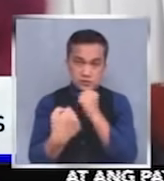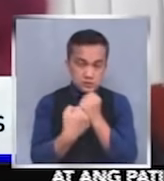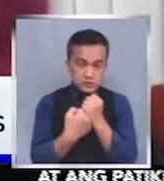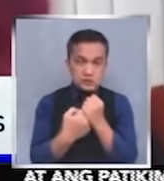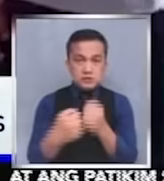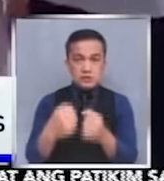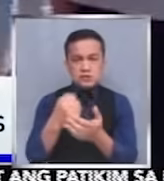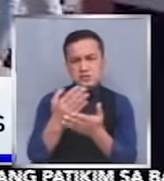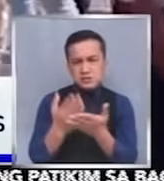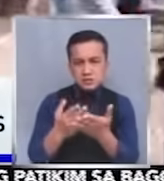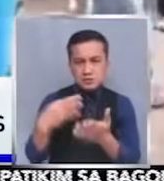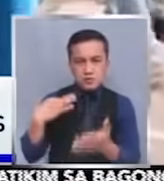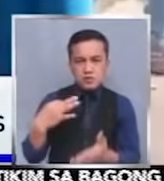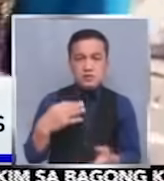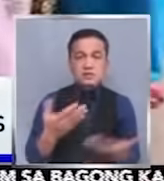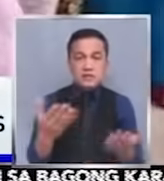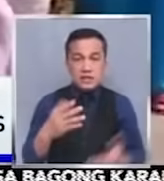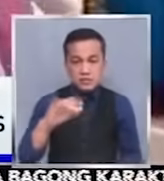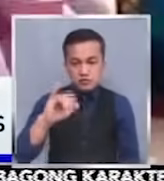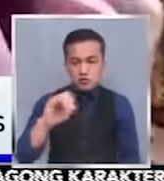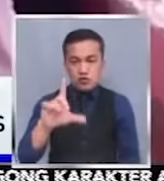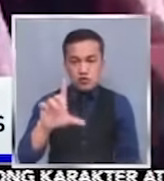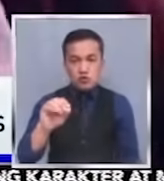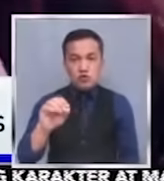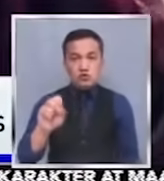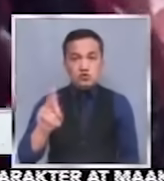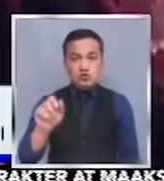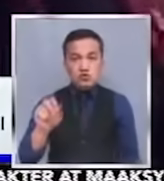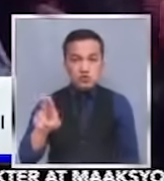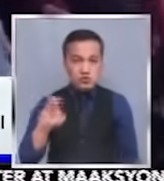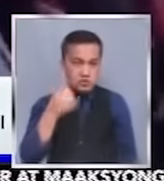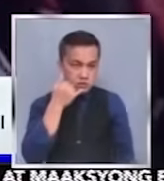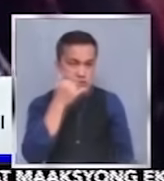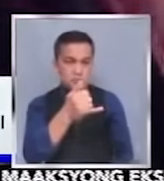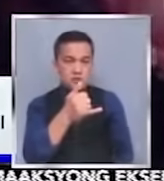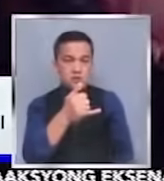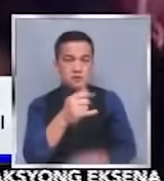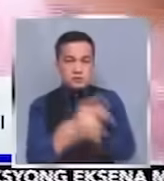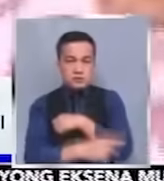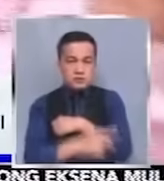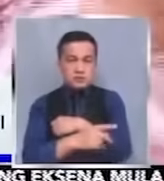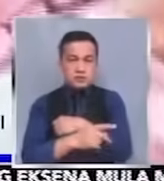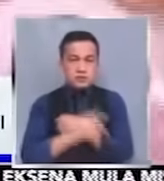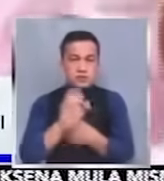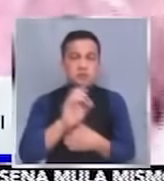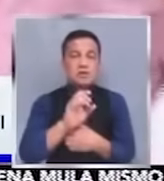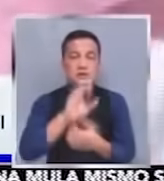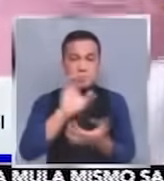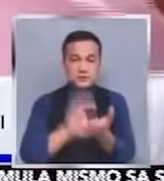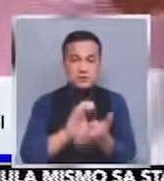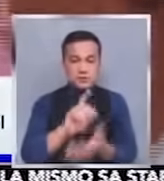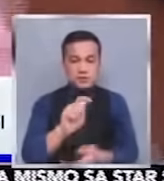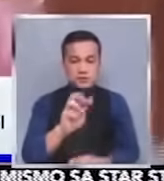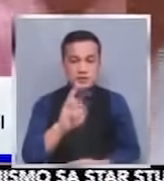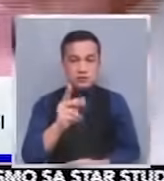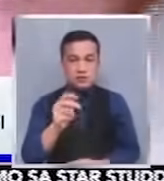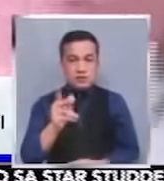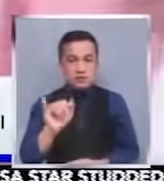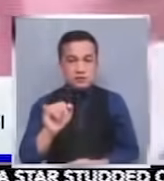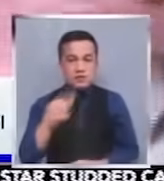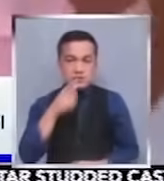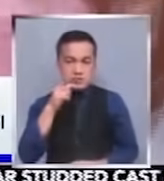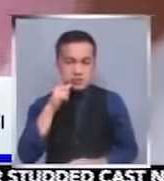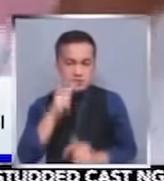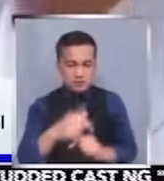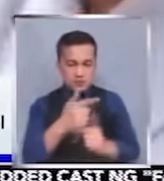sa Hulo, Sulu. Nag-courtesy call din sa provincial capital ng Tawi-Tawi si Robredo at nag-turnover din siya ng COVID test kit